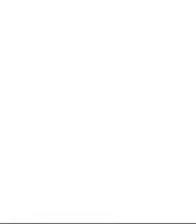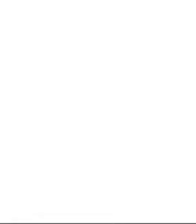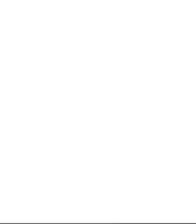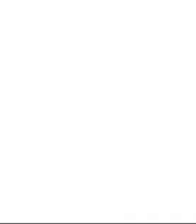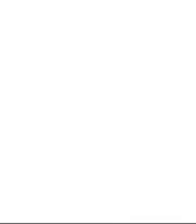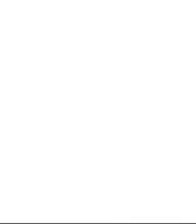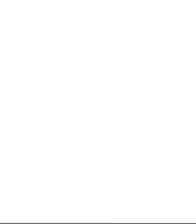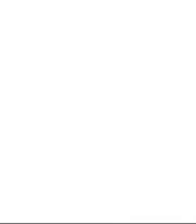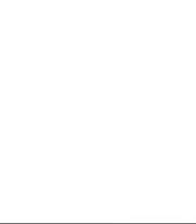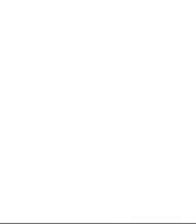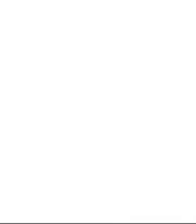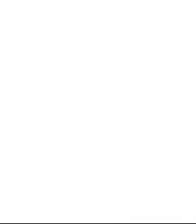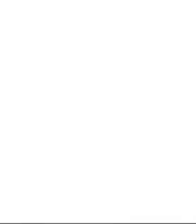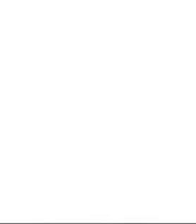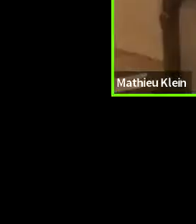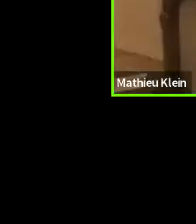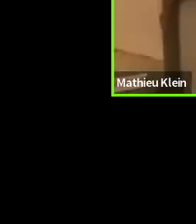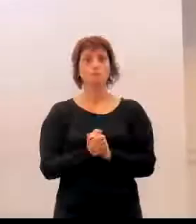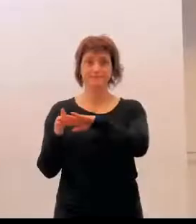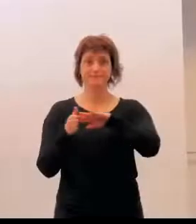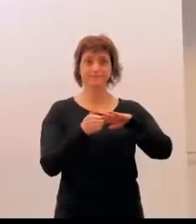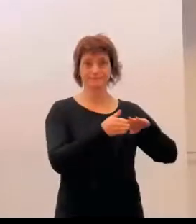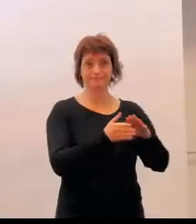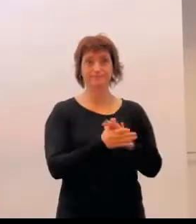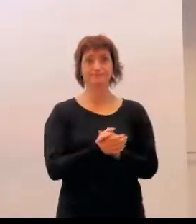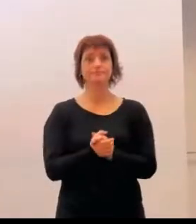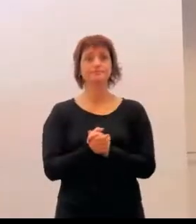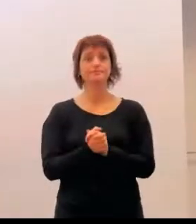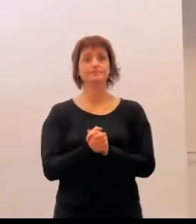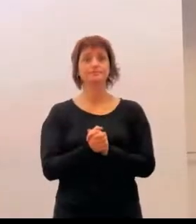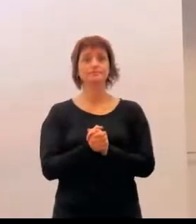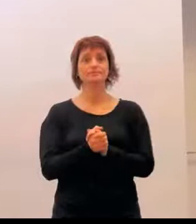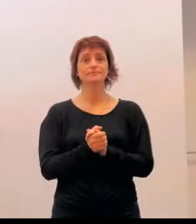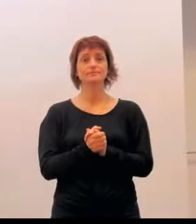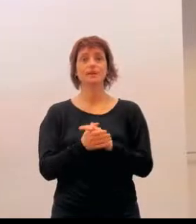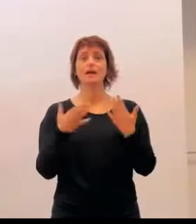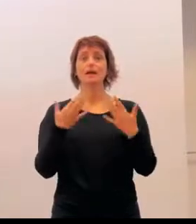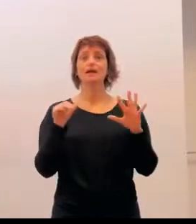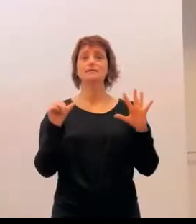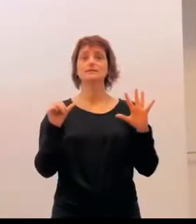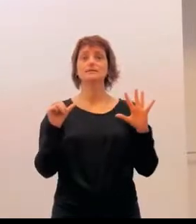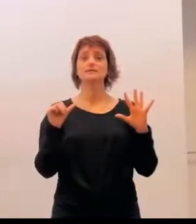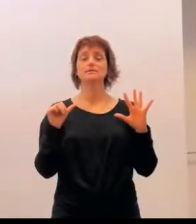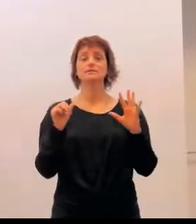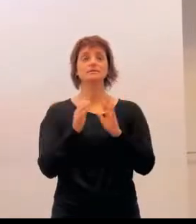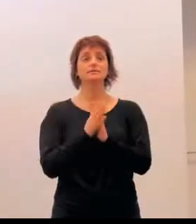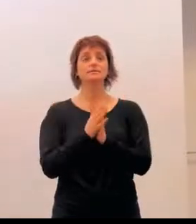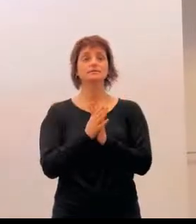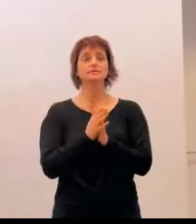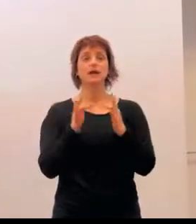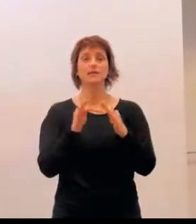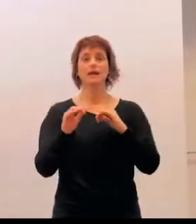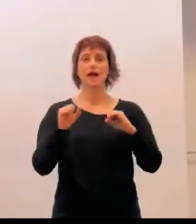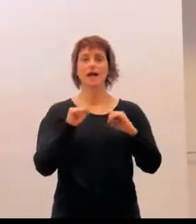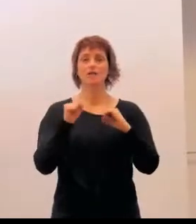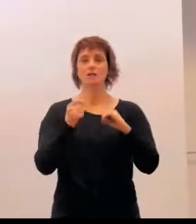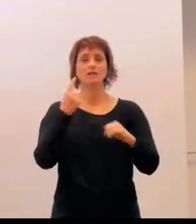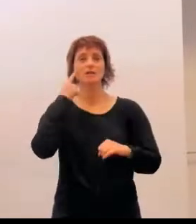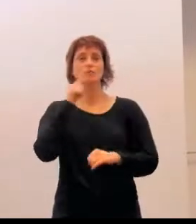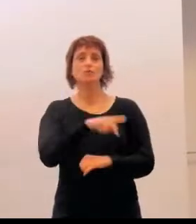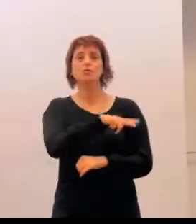Unanimité, merci. Nous poursuivons avec le sixième PIG sur Agissez pour votre